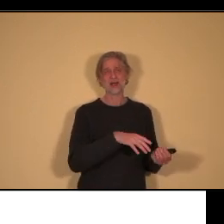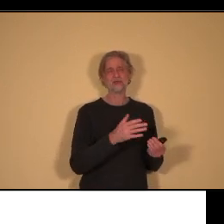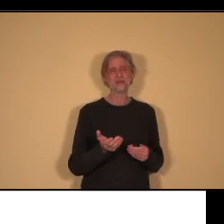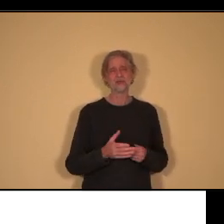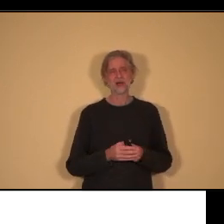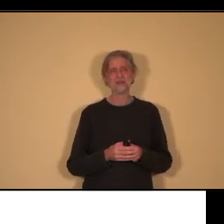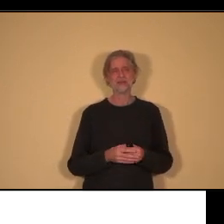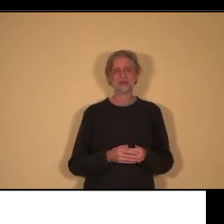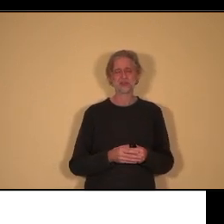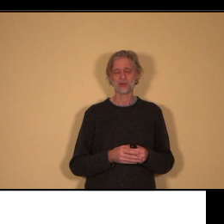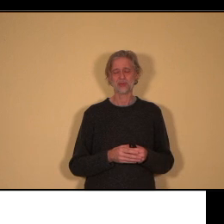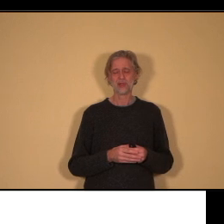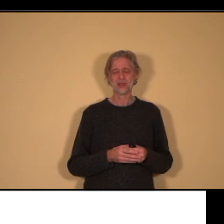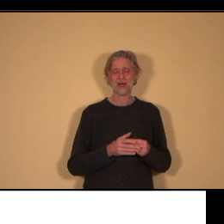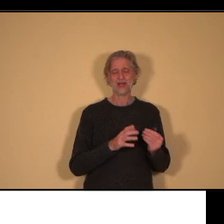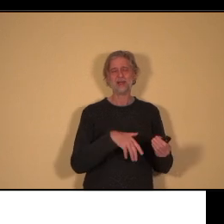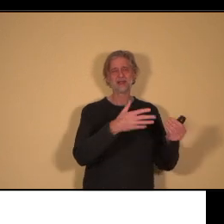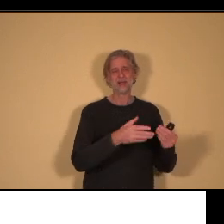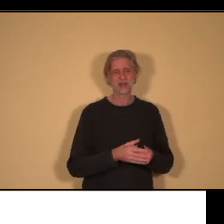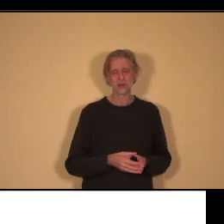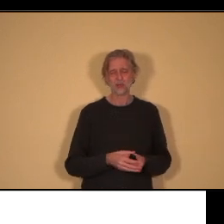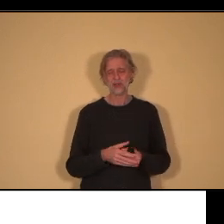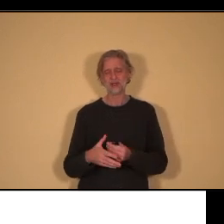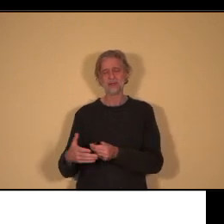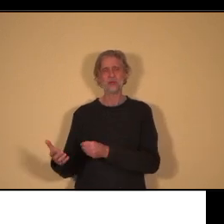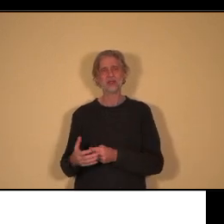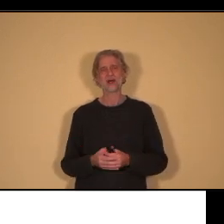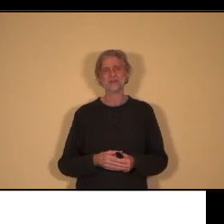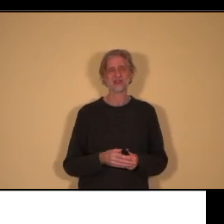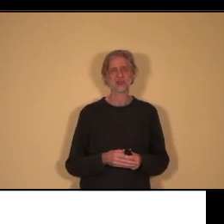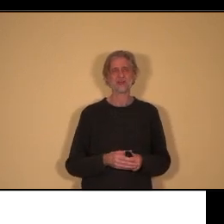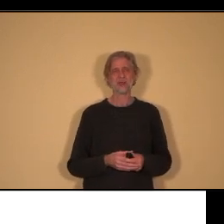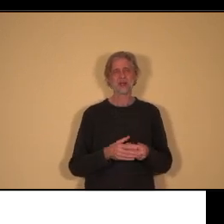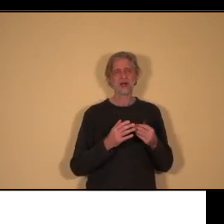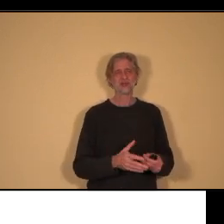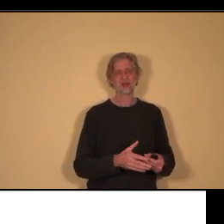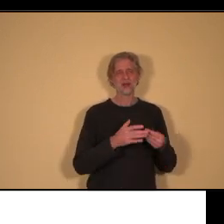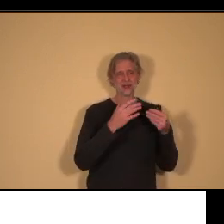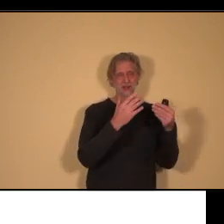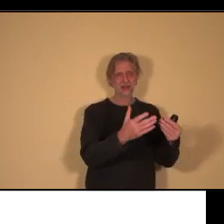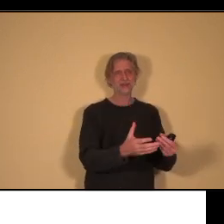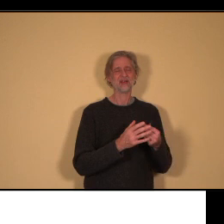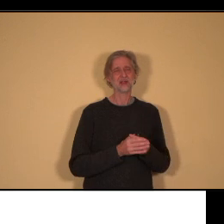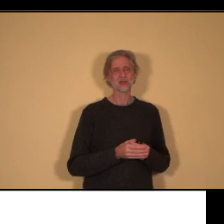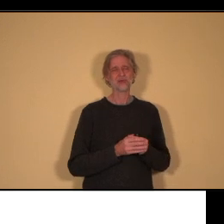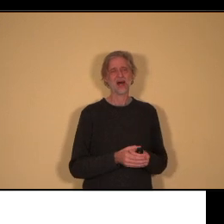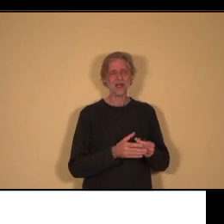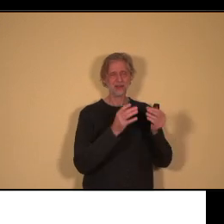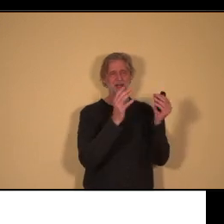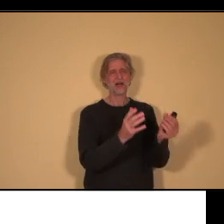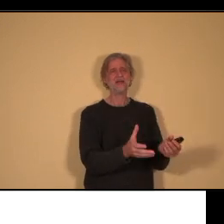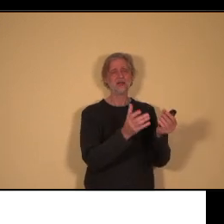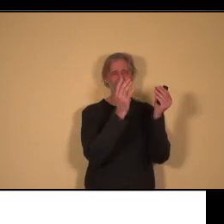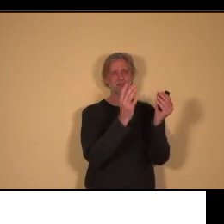enthält 71 Gramm Wasserstoff. Ein Liter Methanol enthält aber 100 Gramm Wasserstoff. Also ist der